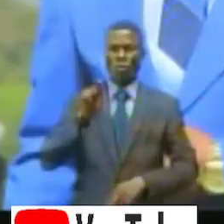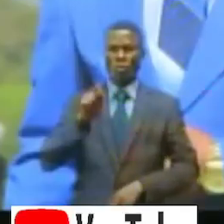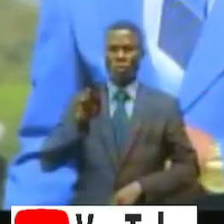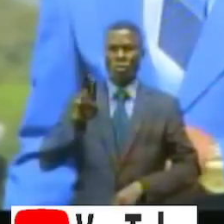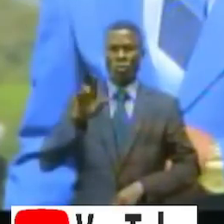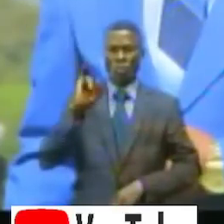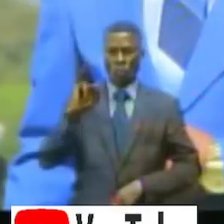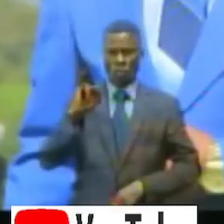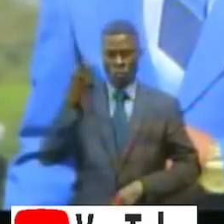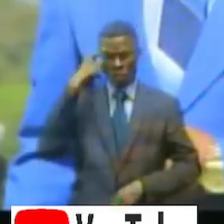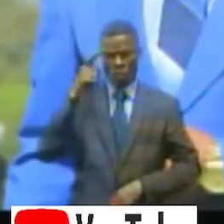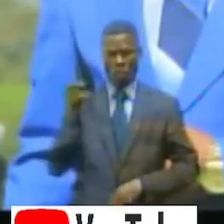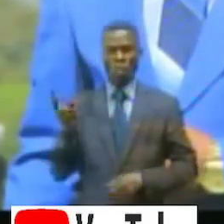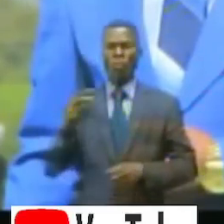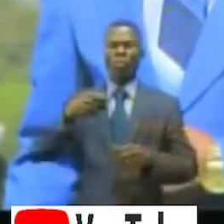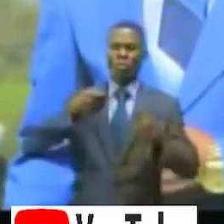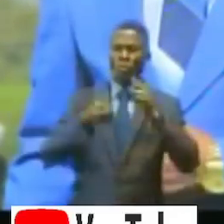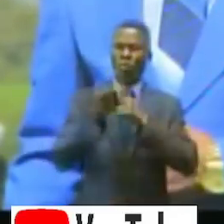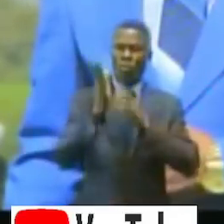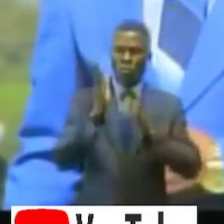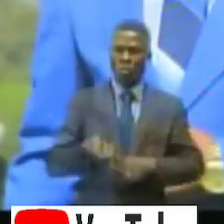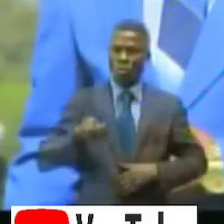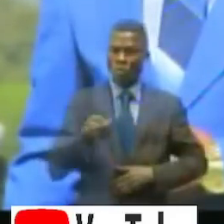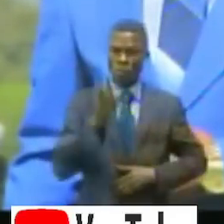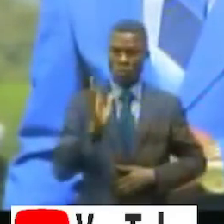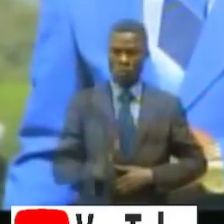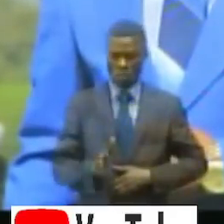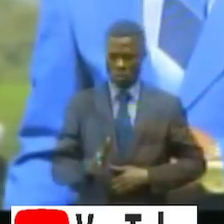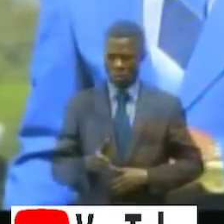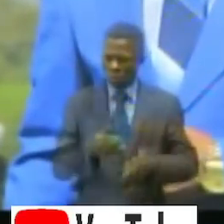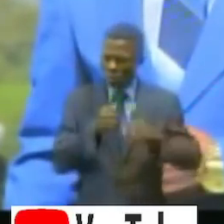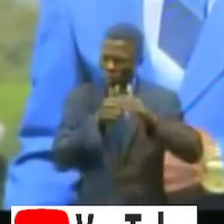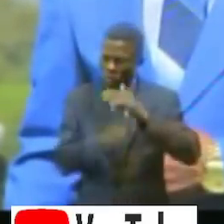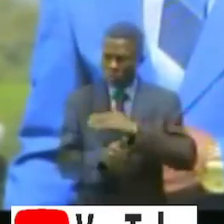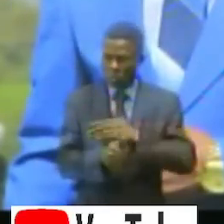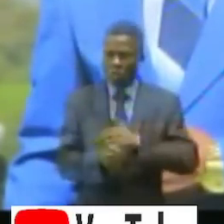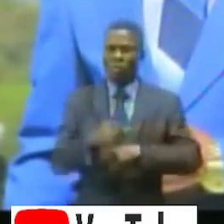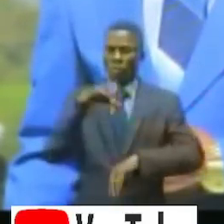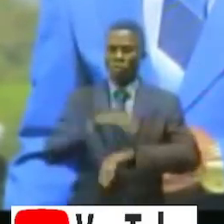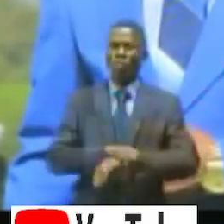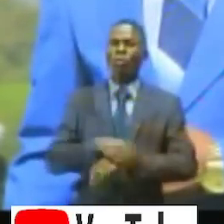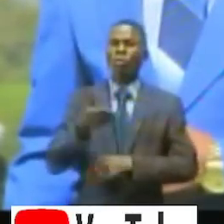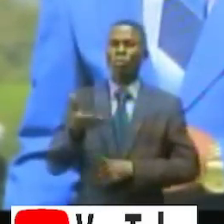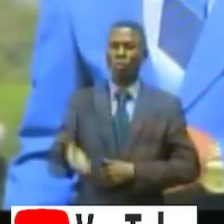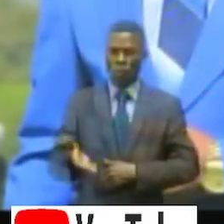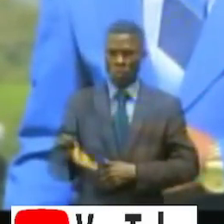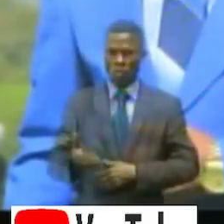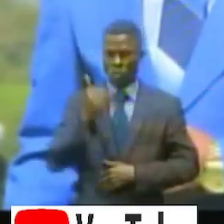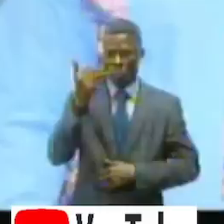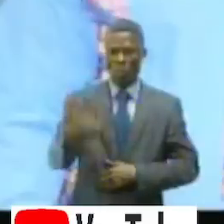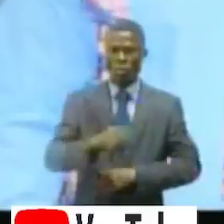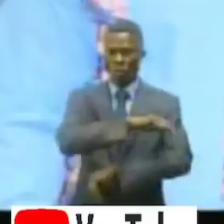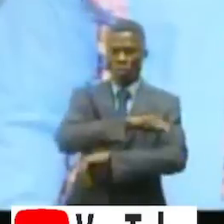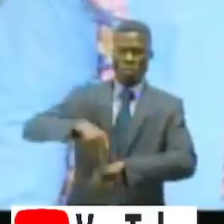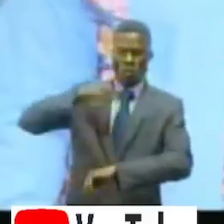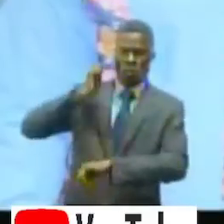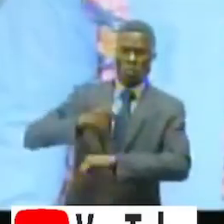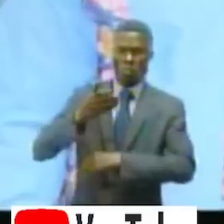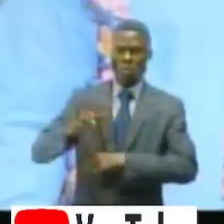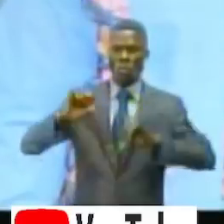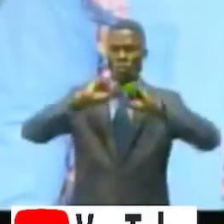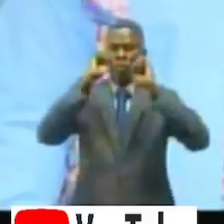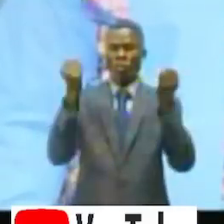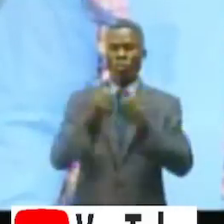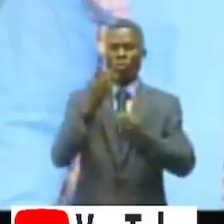que les criminels apparents et non apparents puissent répondre de leurs actes devant cette cour. La société